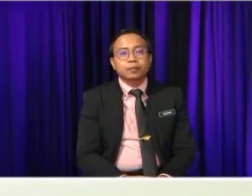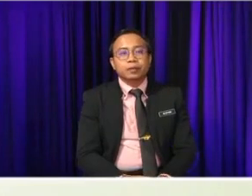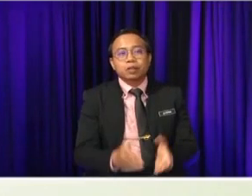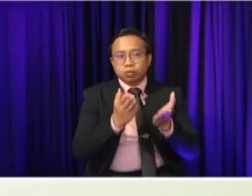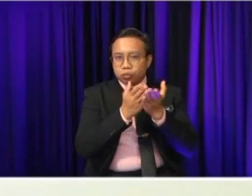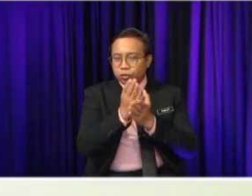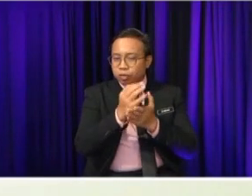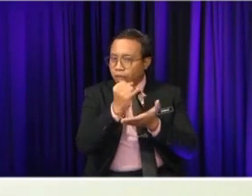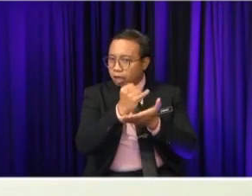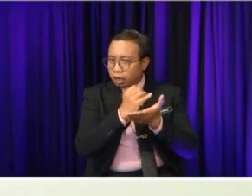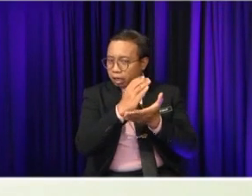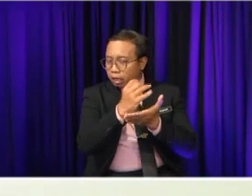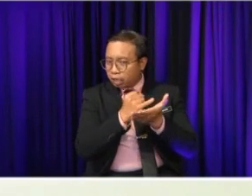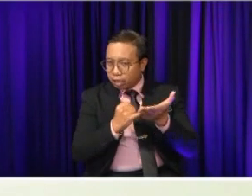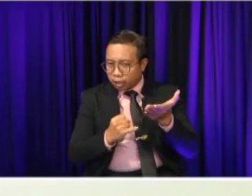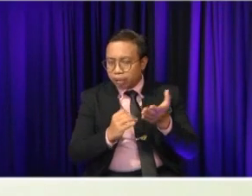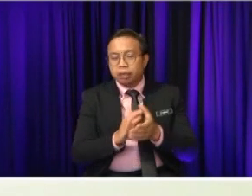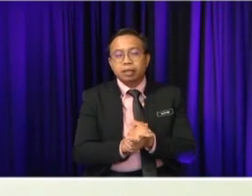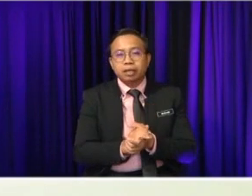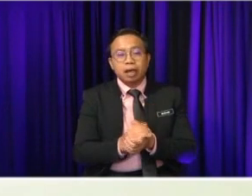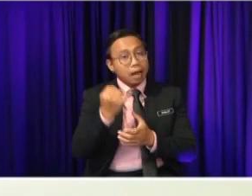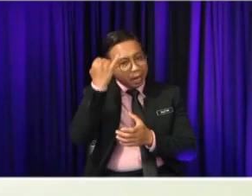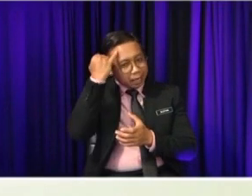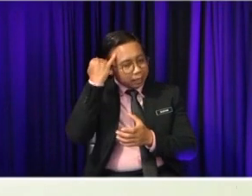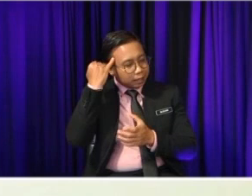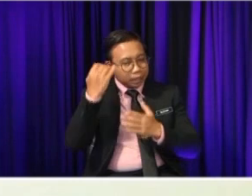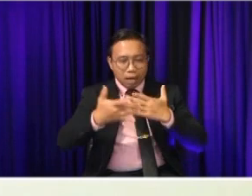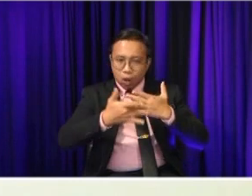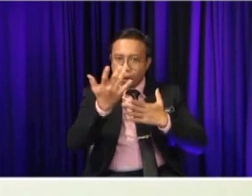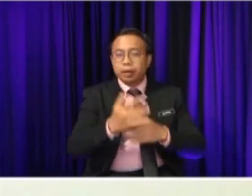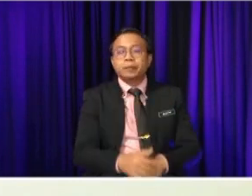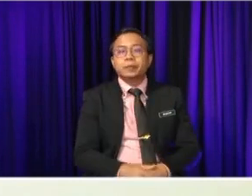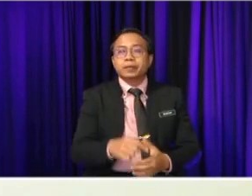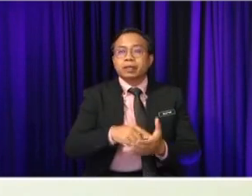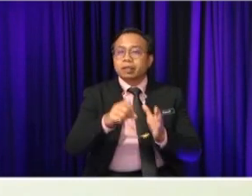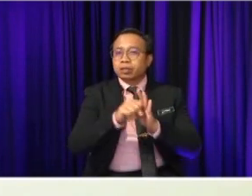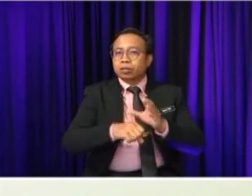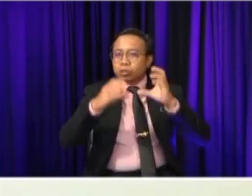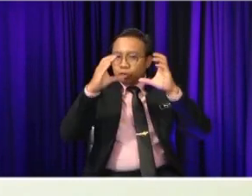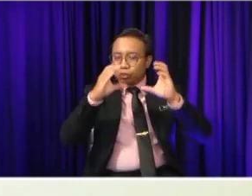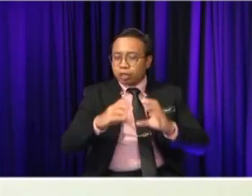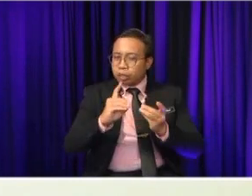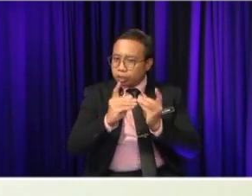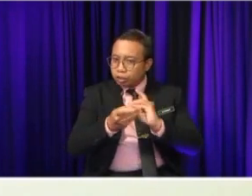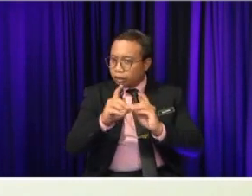leker rekomendasi ini ID awal dilukis secara ide awal dan ini secara digitalnya